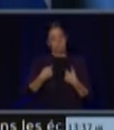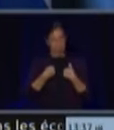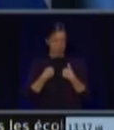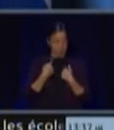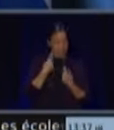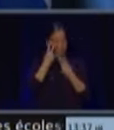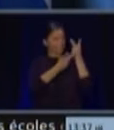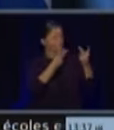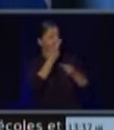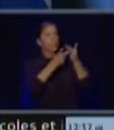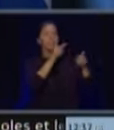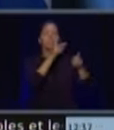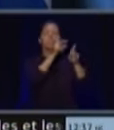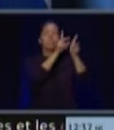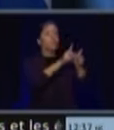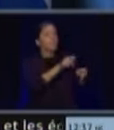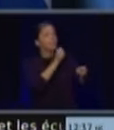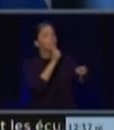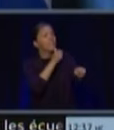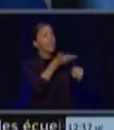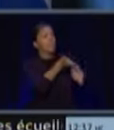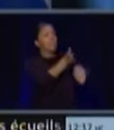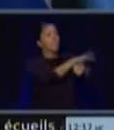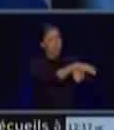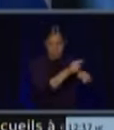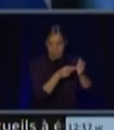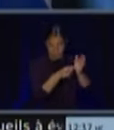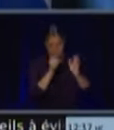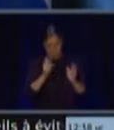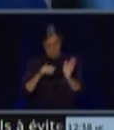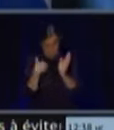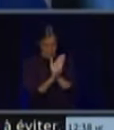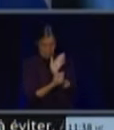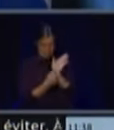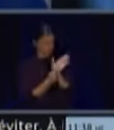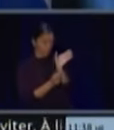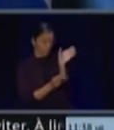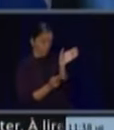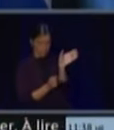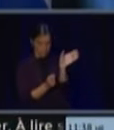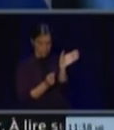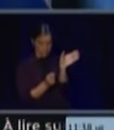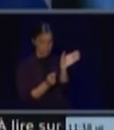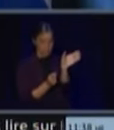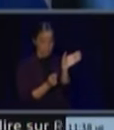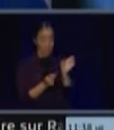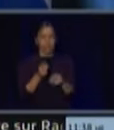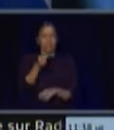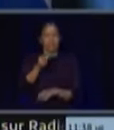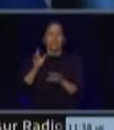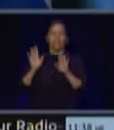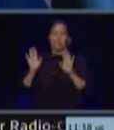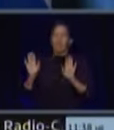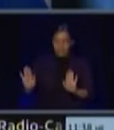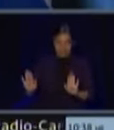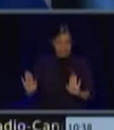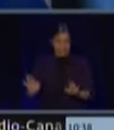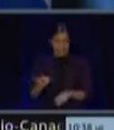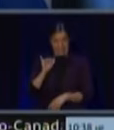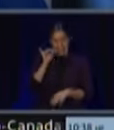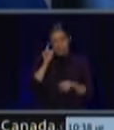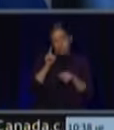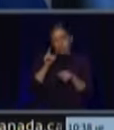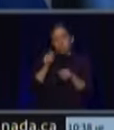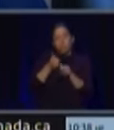peut toujours avoir des... Je pense qu'on a un jugement. Puis si quelqu'un devait visiter un proche parent qui est mourant puis qui n'avait pas eu le